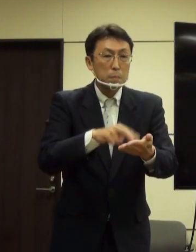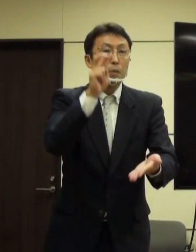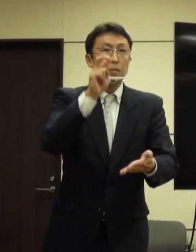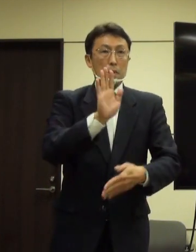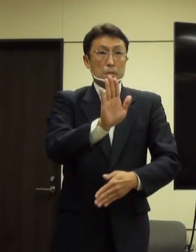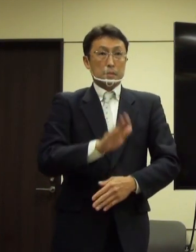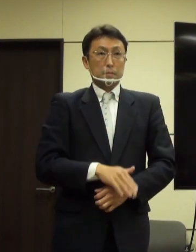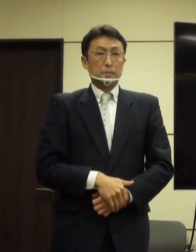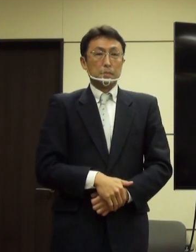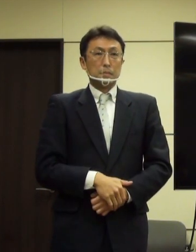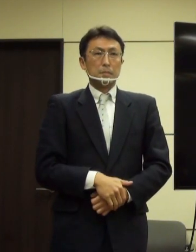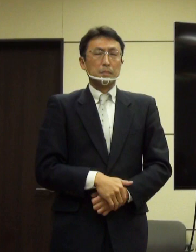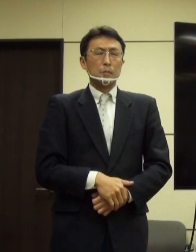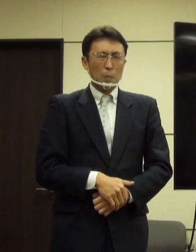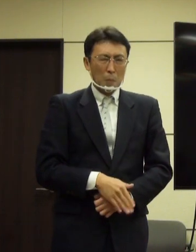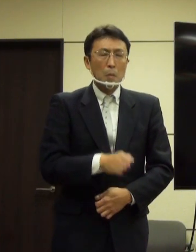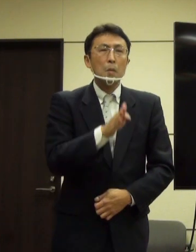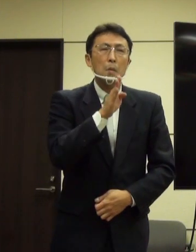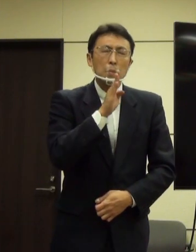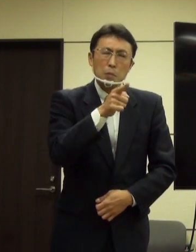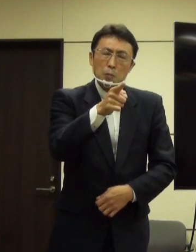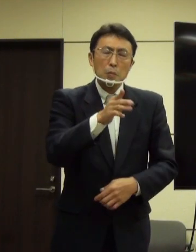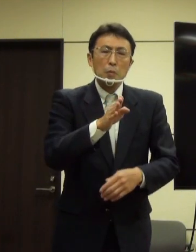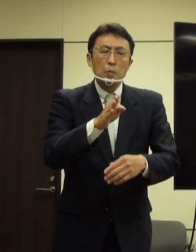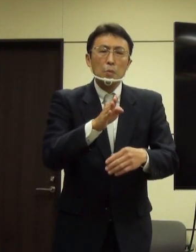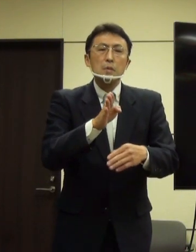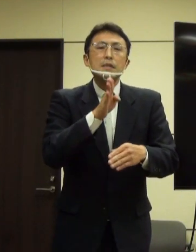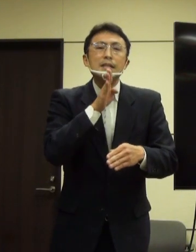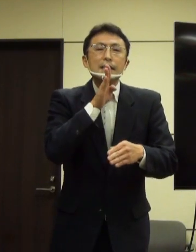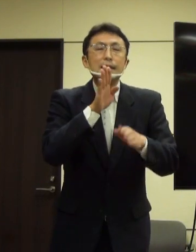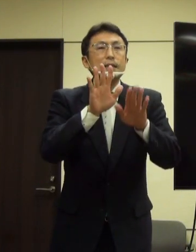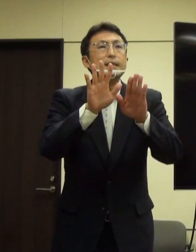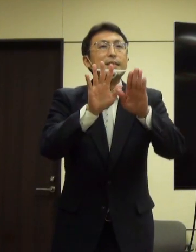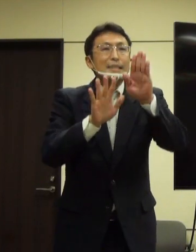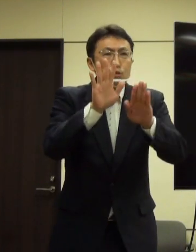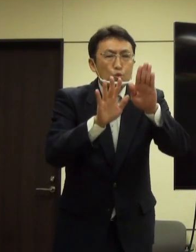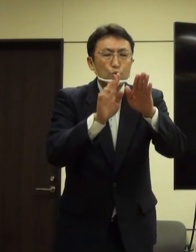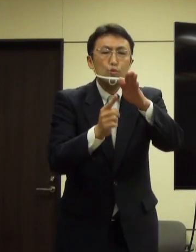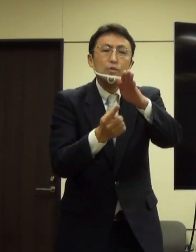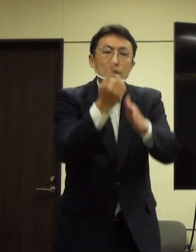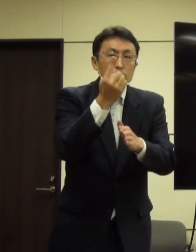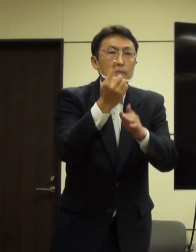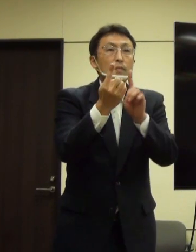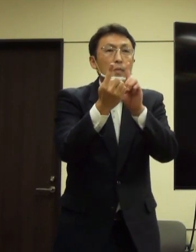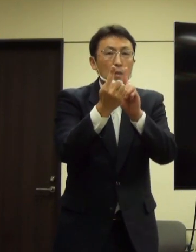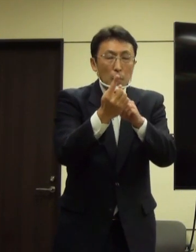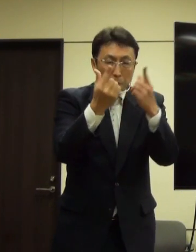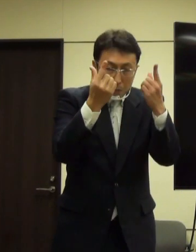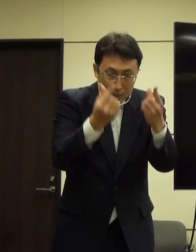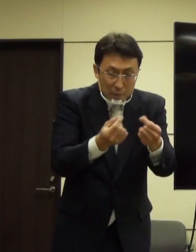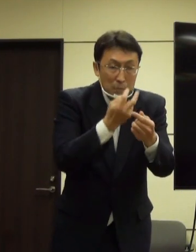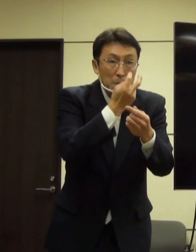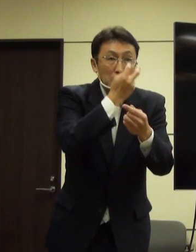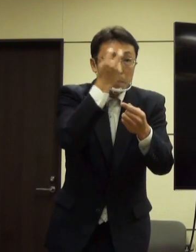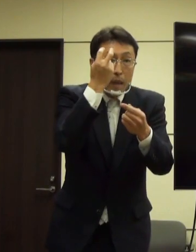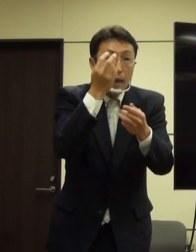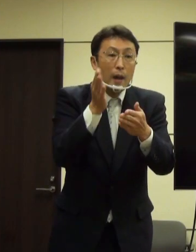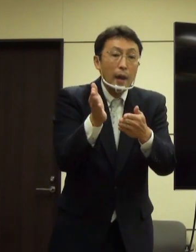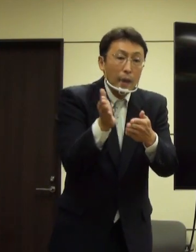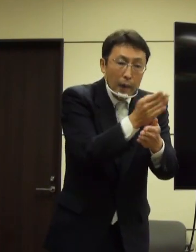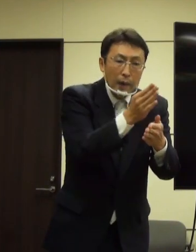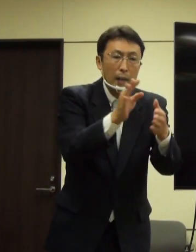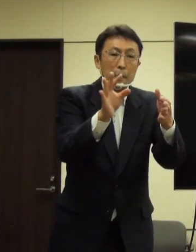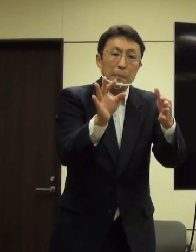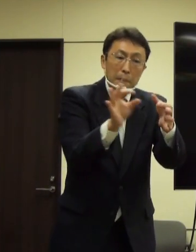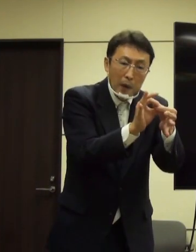とにかくいろんな事実関係を明らかにしながらあの対応していかなきゃいけないと思っておりますでただです